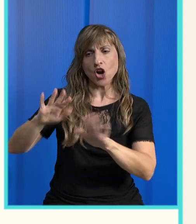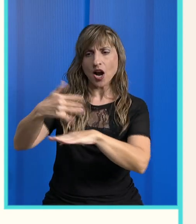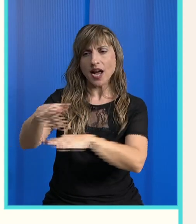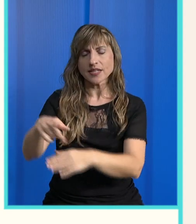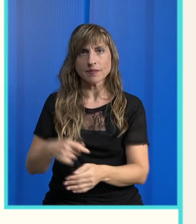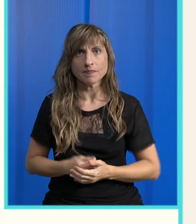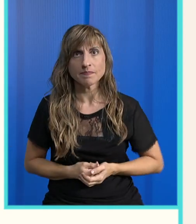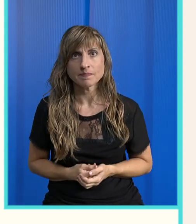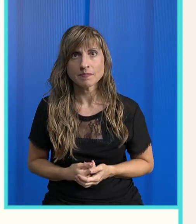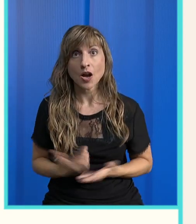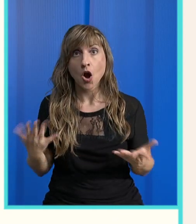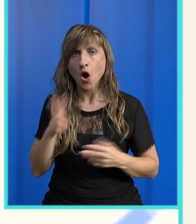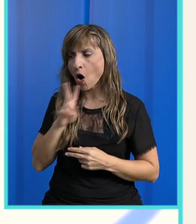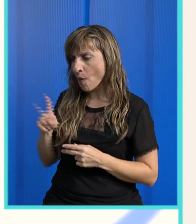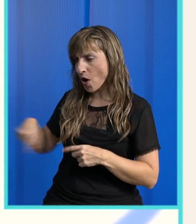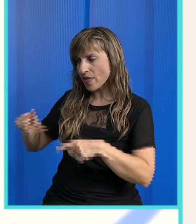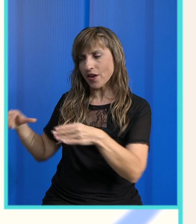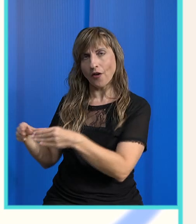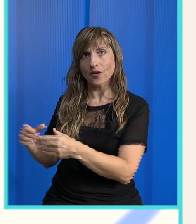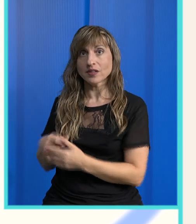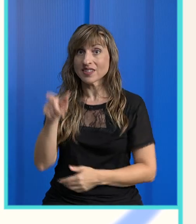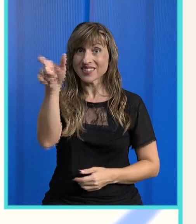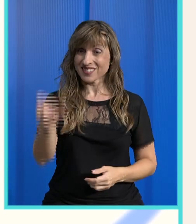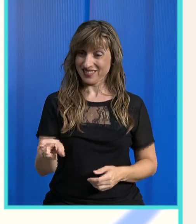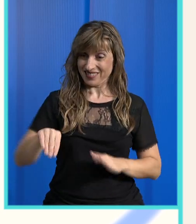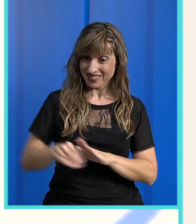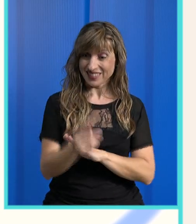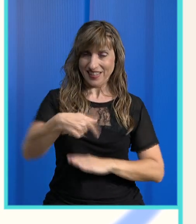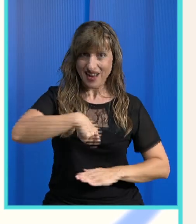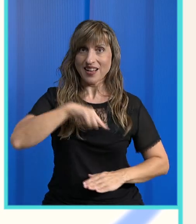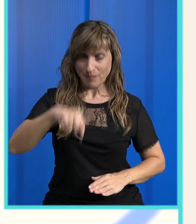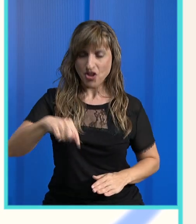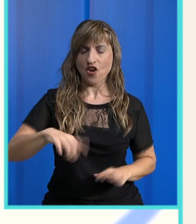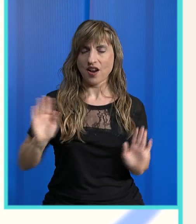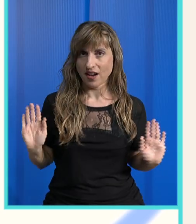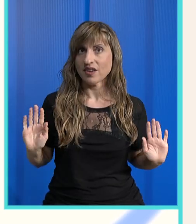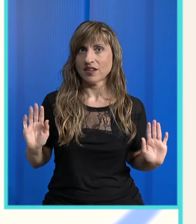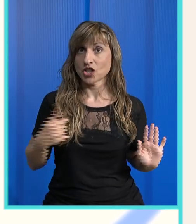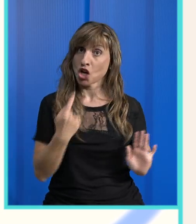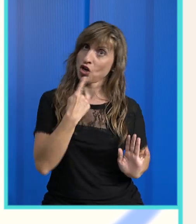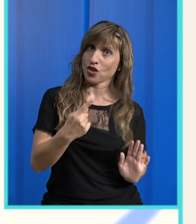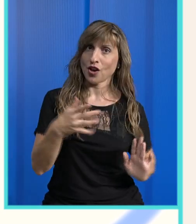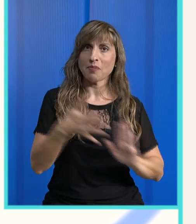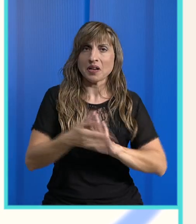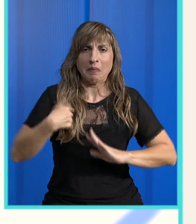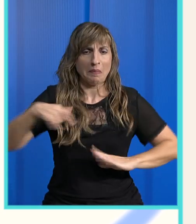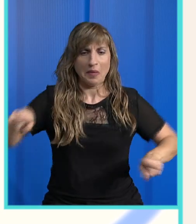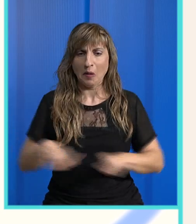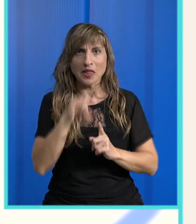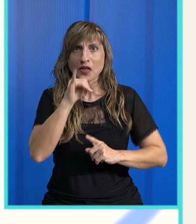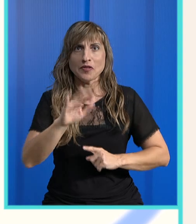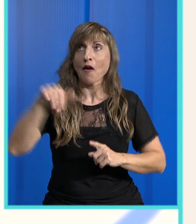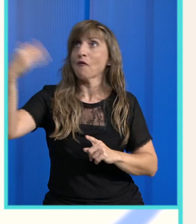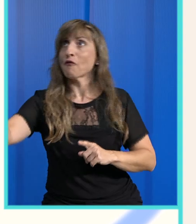de un hombre nacional ¿eh? Español Lo digo porque yo lo denuncio absolutamente todo